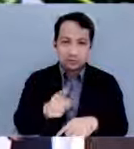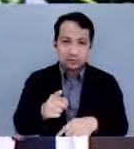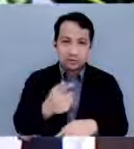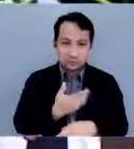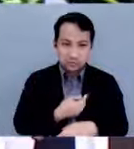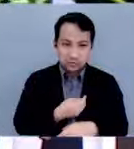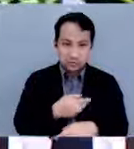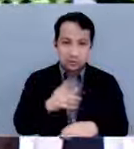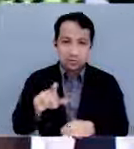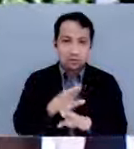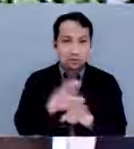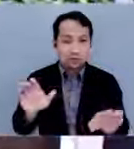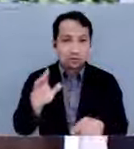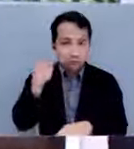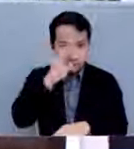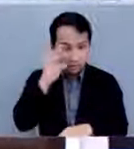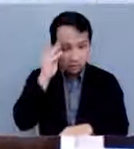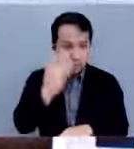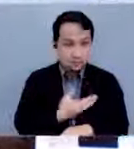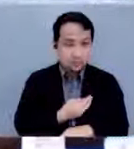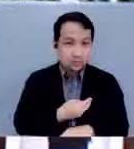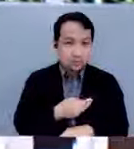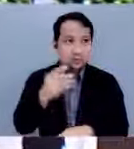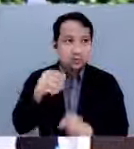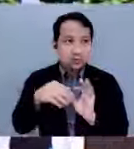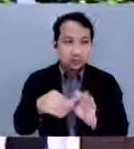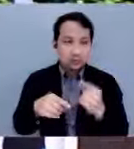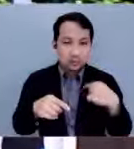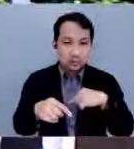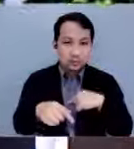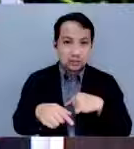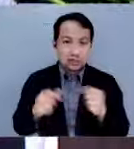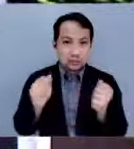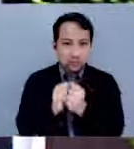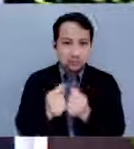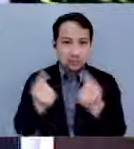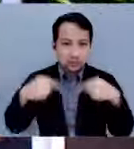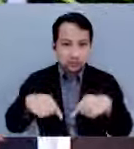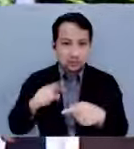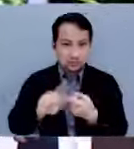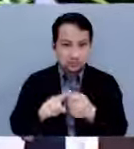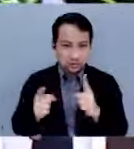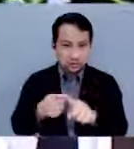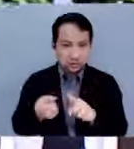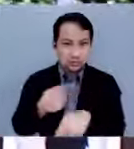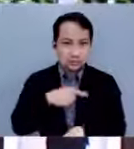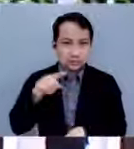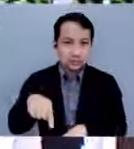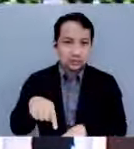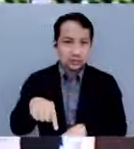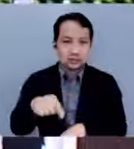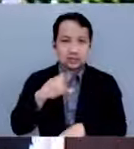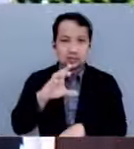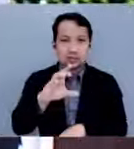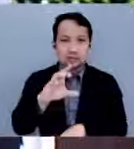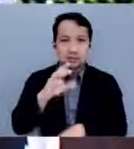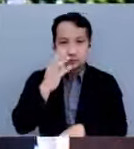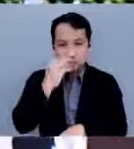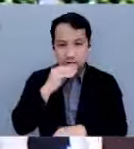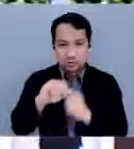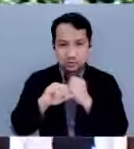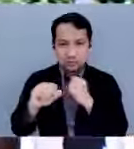kayong kabahan dahil ngayong Wacky Wednesdays, kasama ko ang mga tropa ko. Ah, galing sa The Comedy Crew dahil meron kami i-promote. Sisimulan